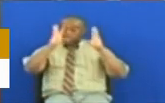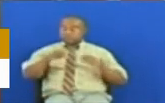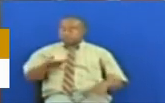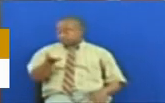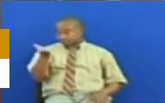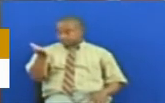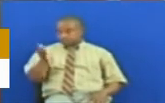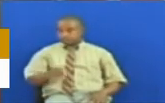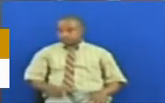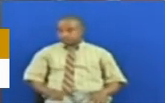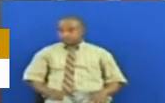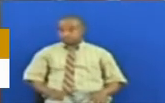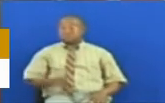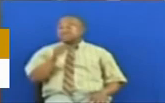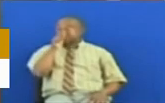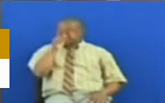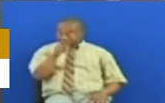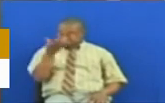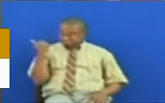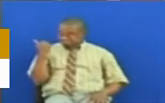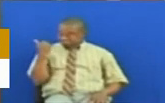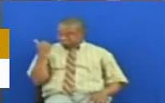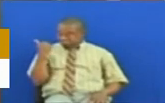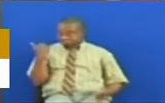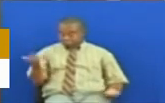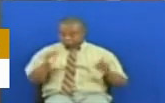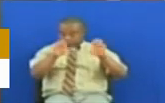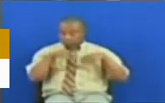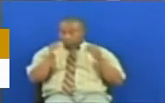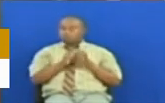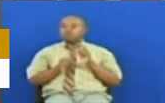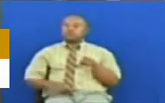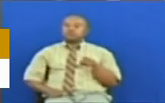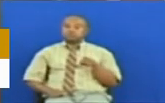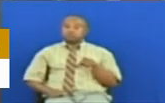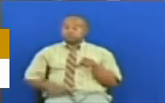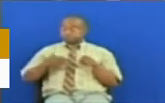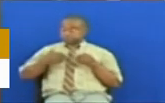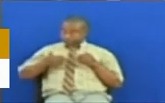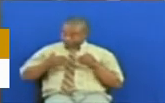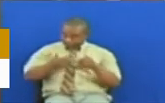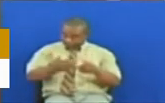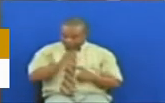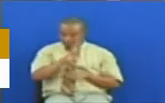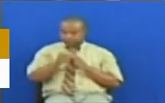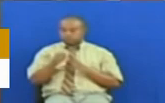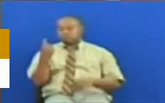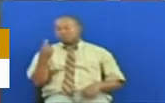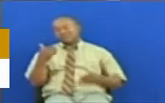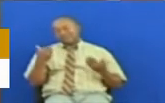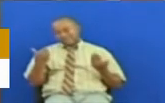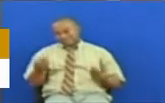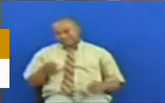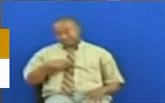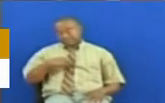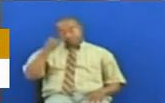ripoti ile iko tokea bunge la 10 ambapo lilikuwa mwaka 2010 mpaka mwaka 2011. Sasa ni mshauri